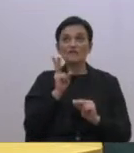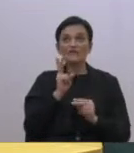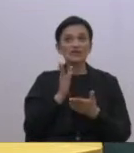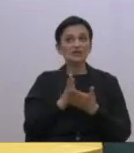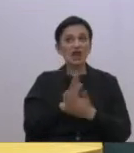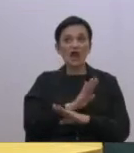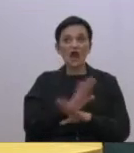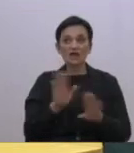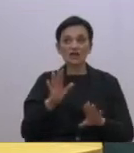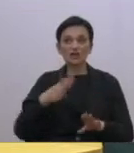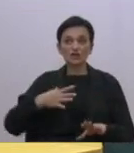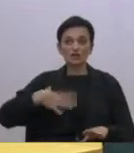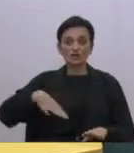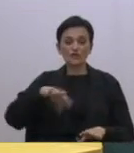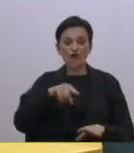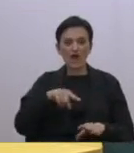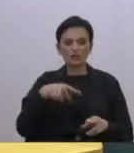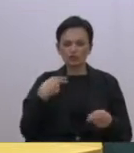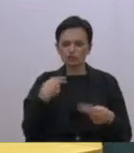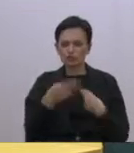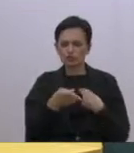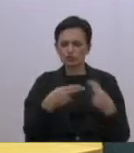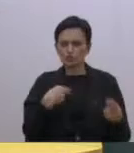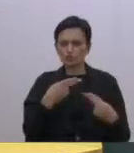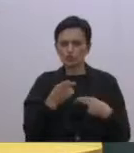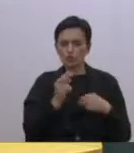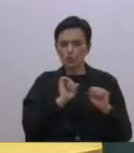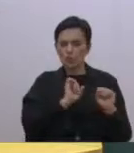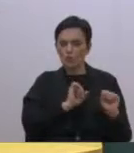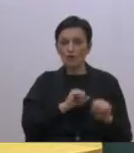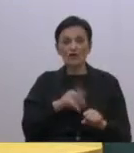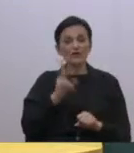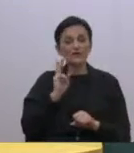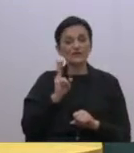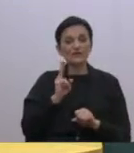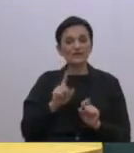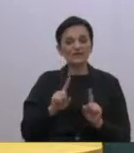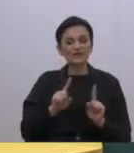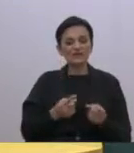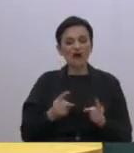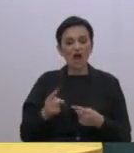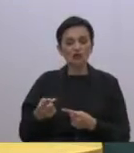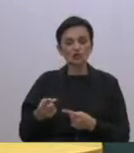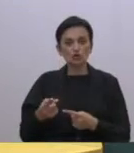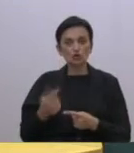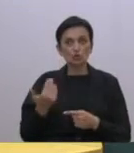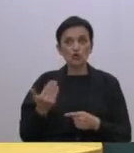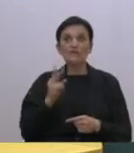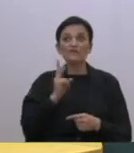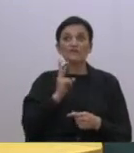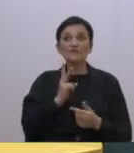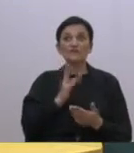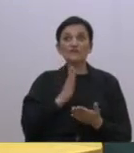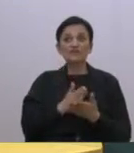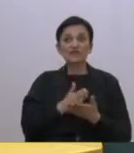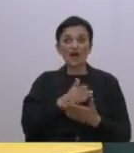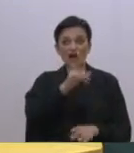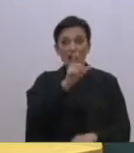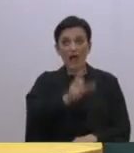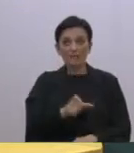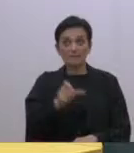ამ ქვეყანაში შურისძიების მომხრე, ვინ არ არის დაჭერის მომხრე, ვის აქვს